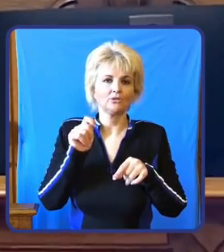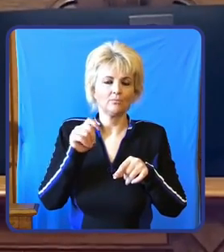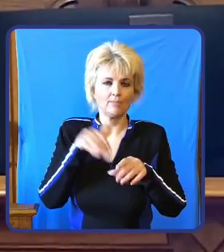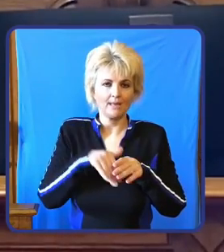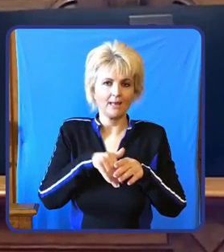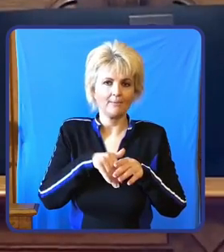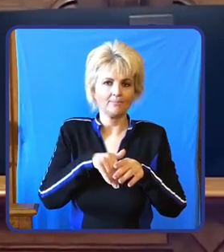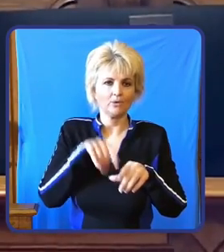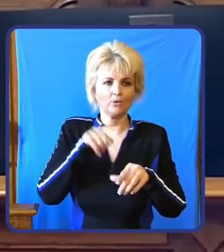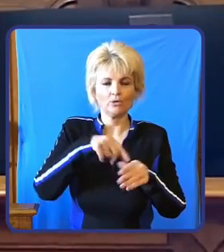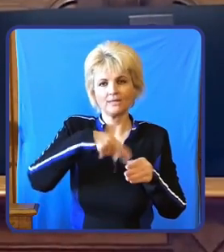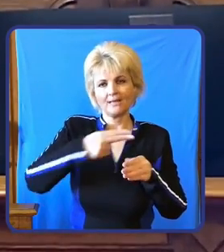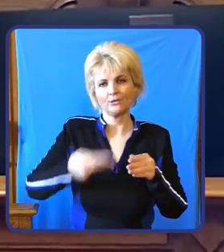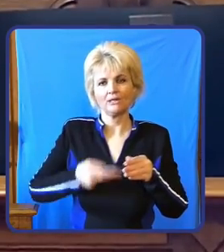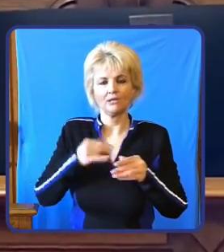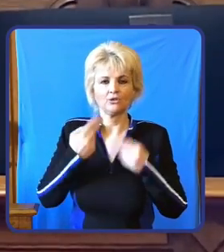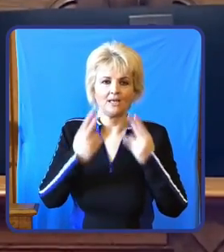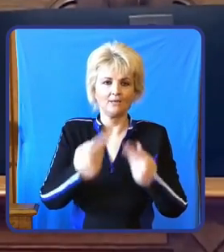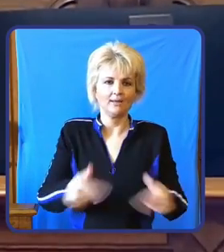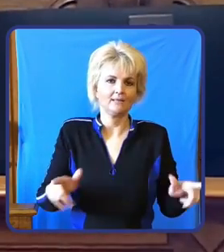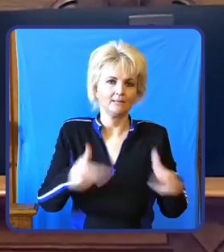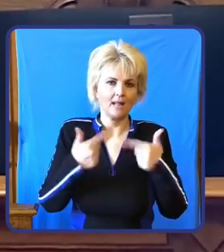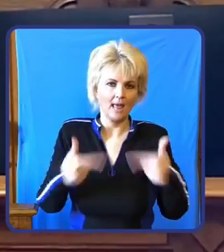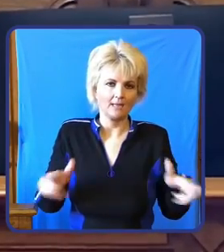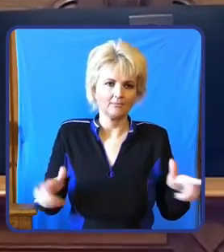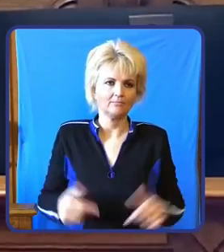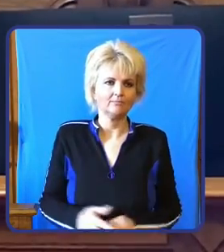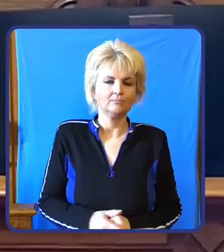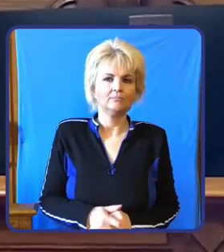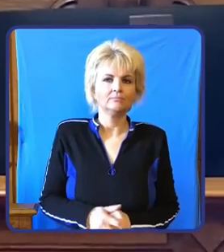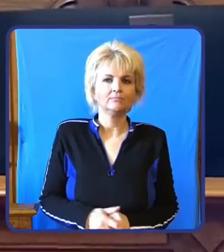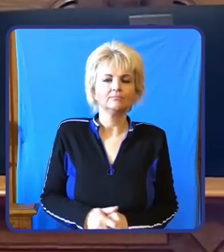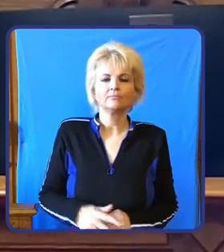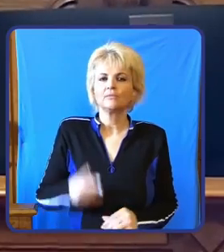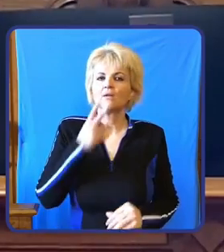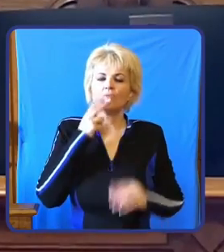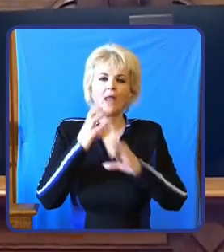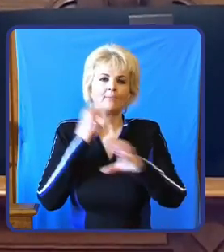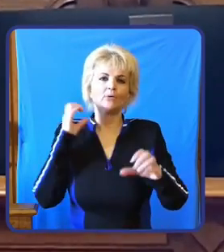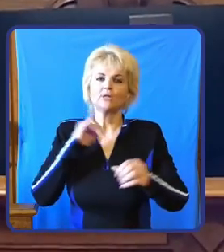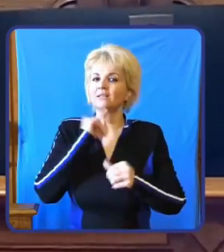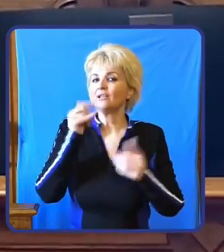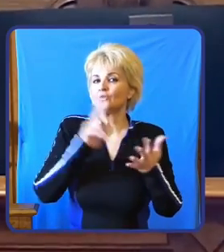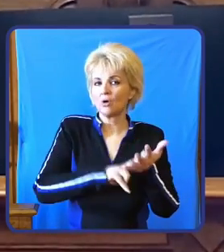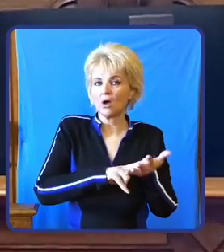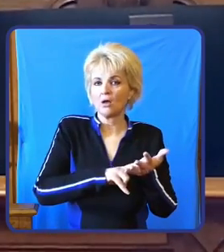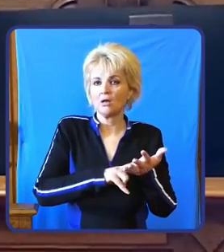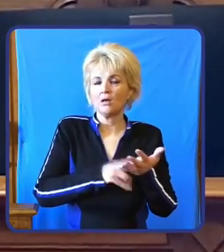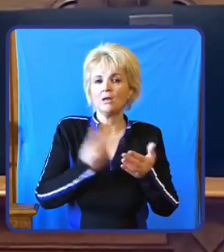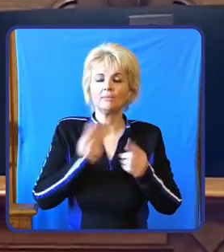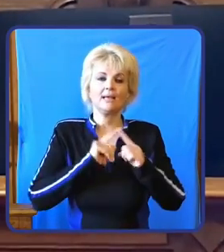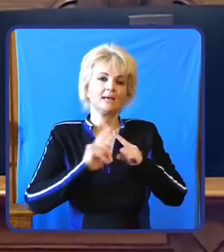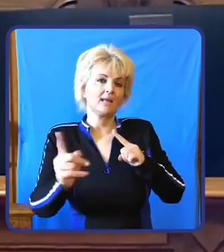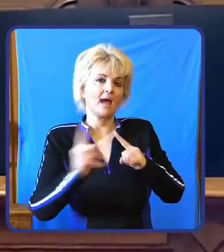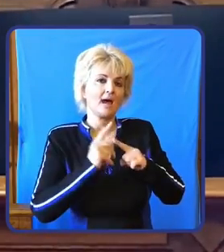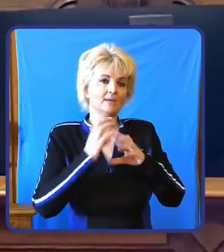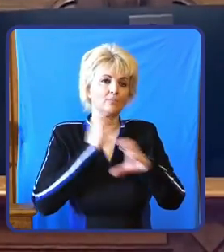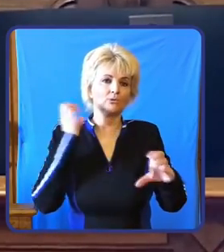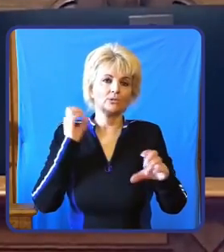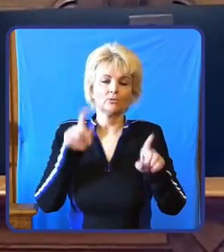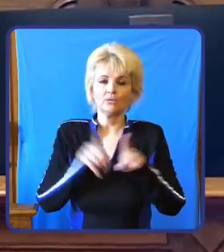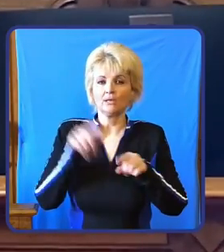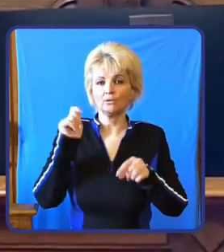azt is, hogy az ő szerződésük is érvénytelen. Jó, tehát magyarul a Volánbusznak semmilyen jogalapja nincs, hogy ő miért járatja a buszokat. Ugyanez